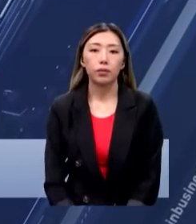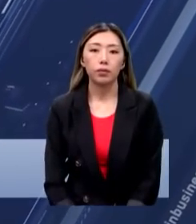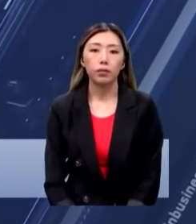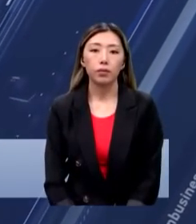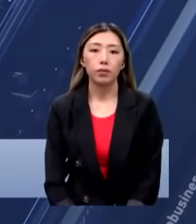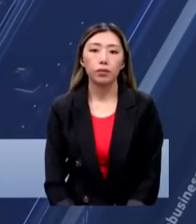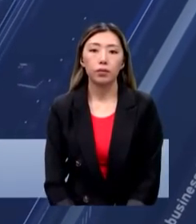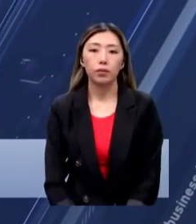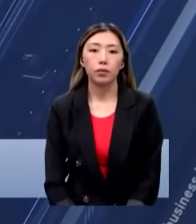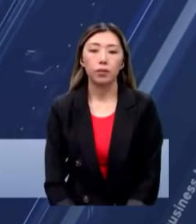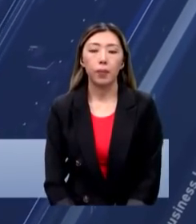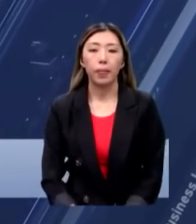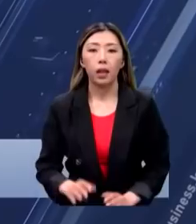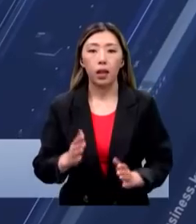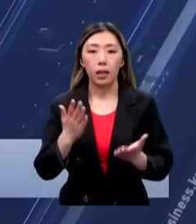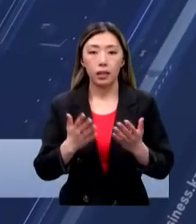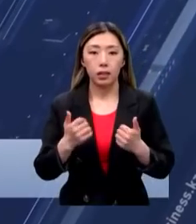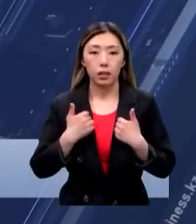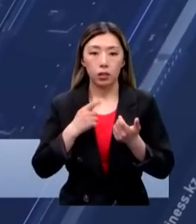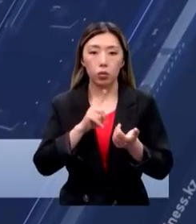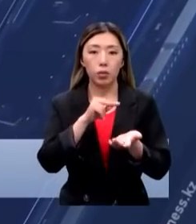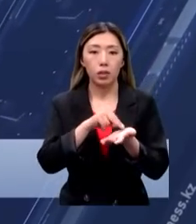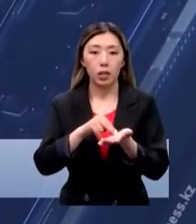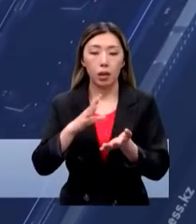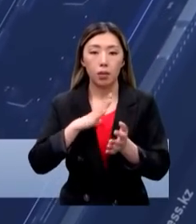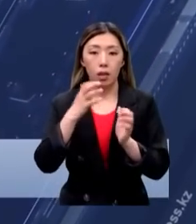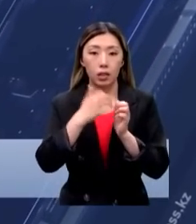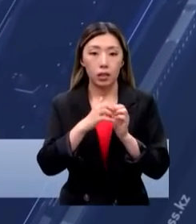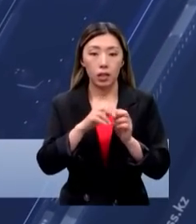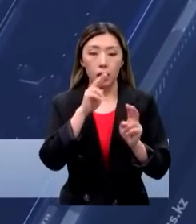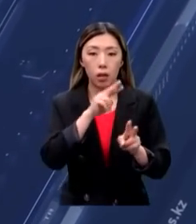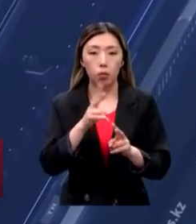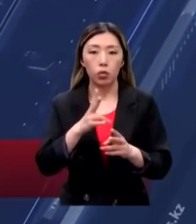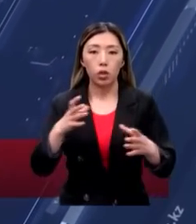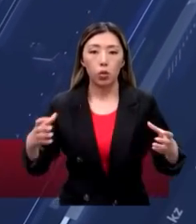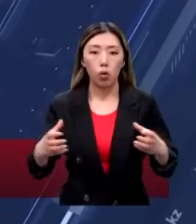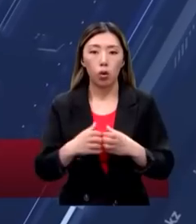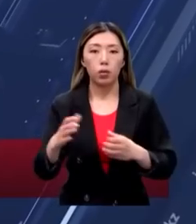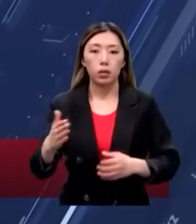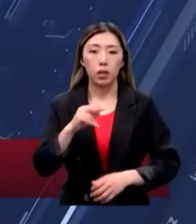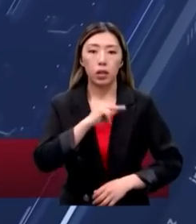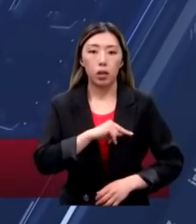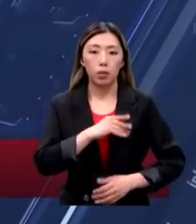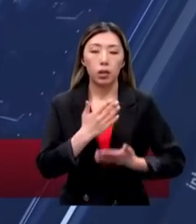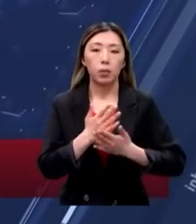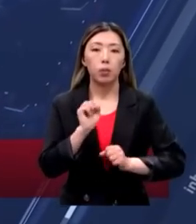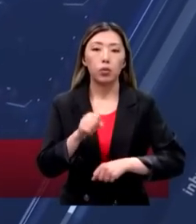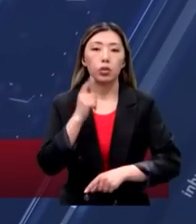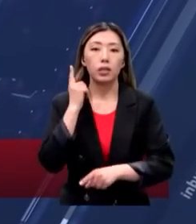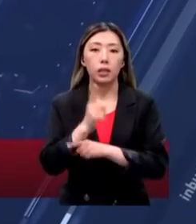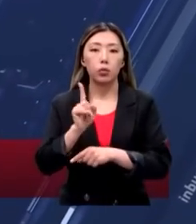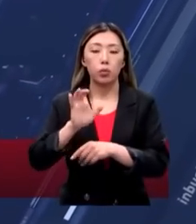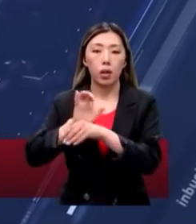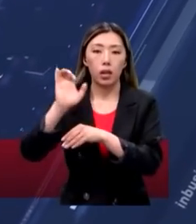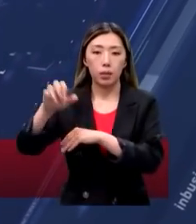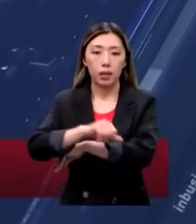только, опять же, комплексными мерами. В краткосрочном периоде это, опять же, это запрет экспорта